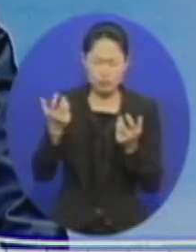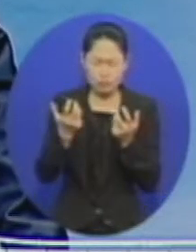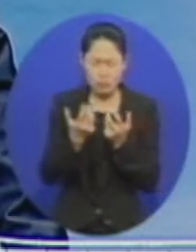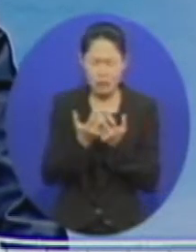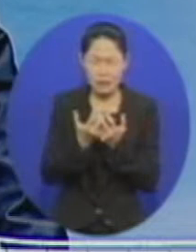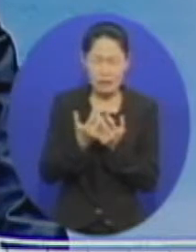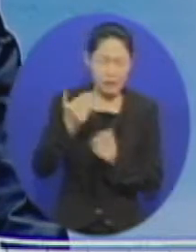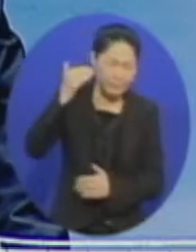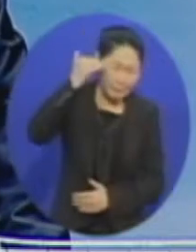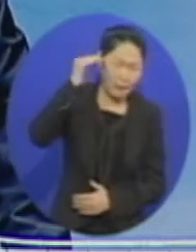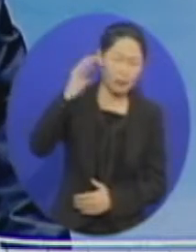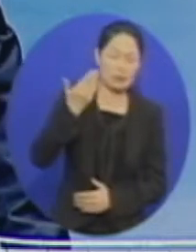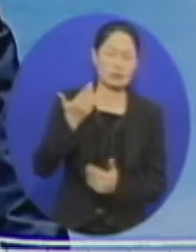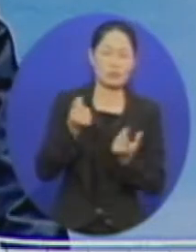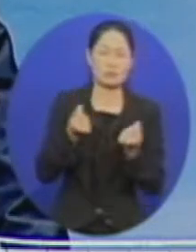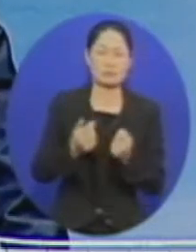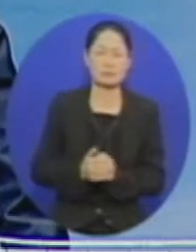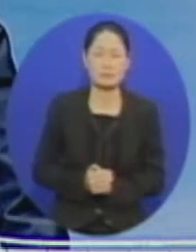일이에요